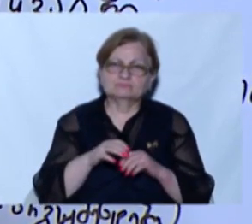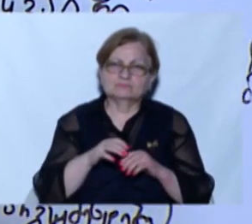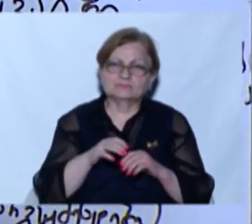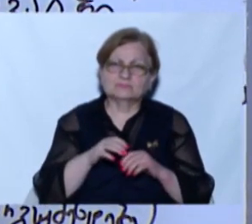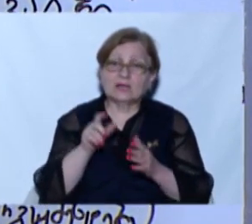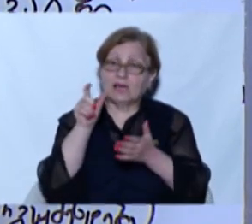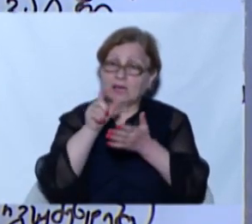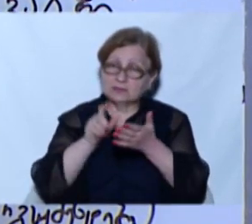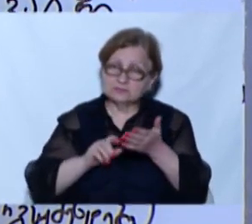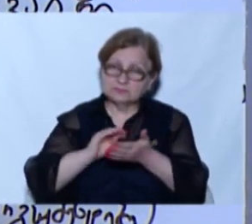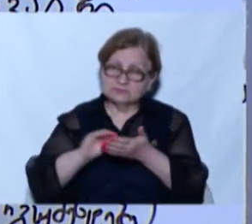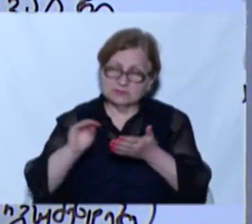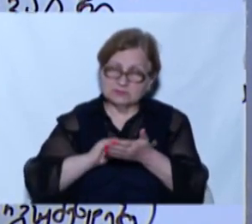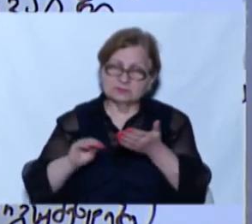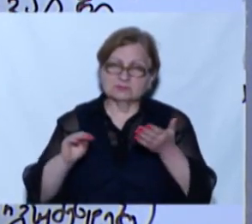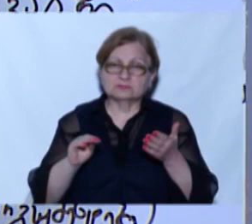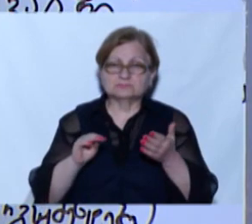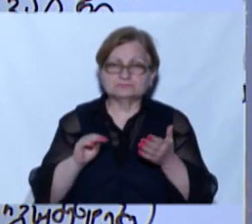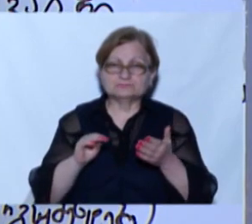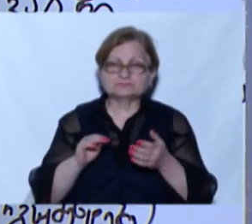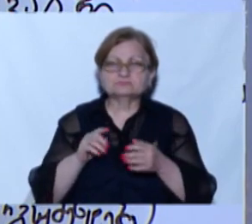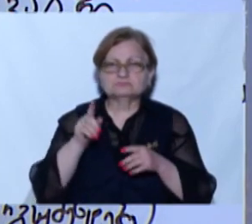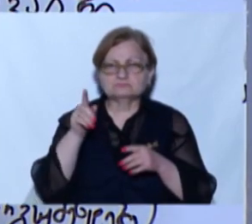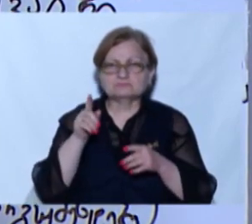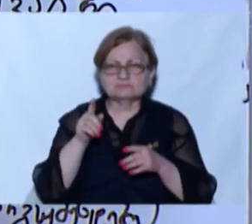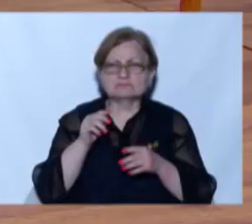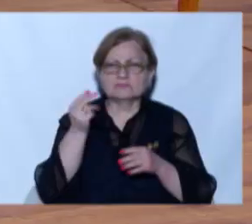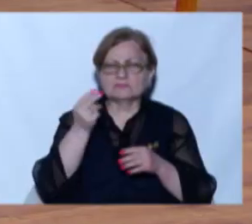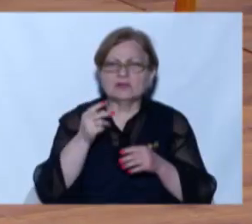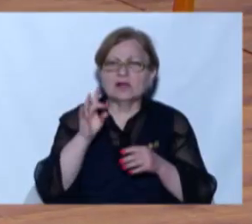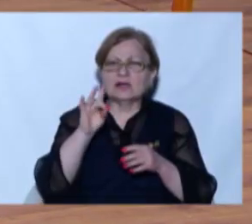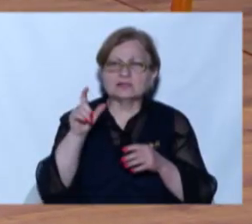ლექსებსაც რომ წერდა და ერთხანს მინიატურებსაც რეზოესაძე.